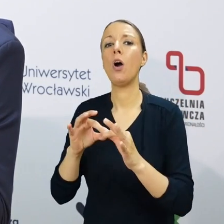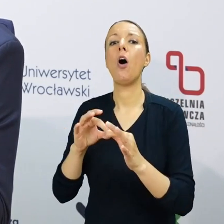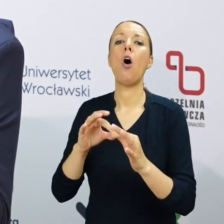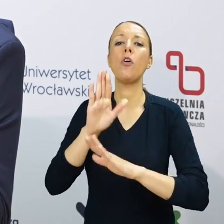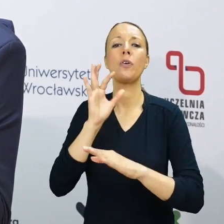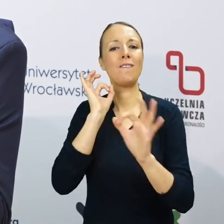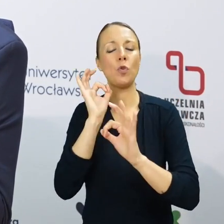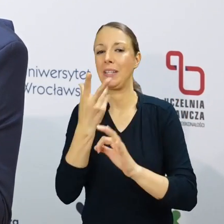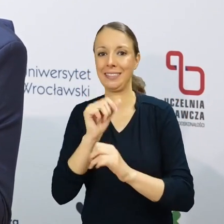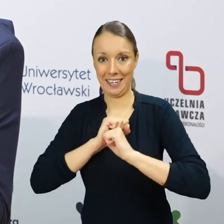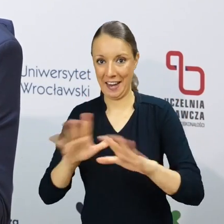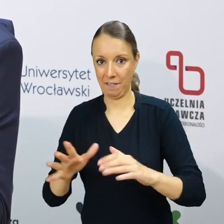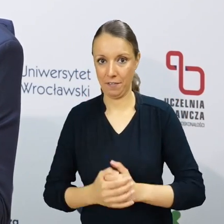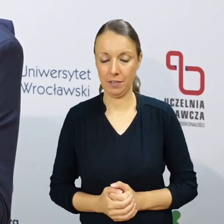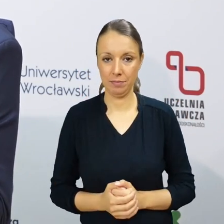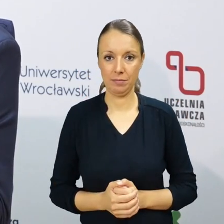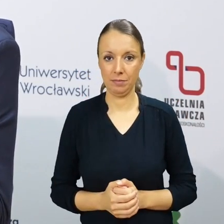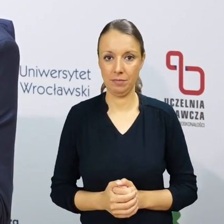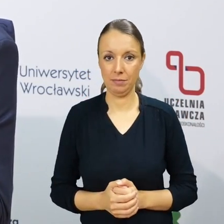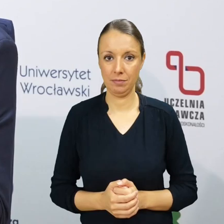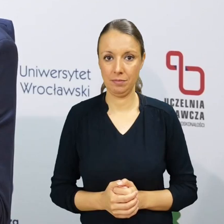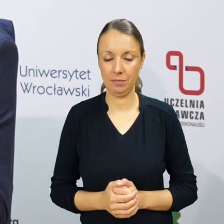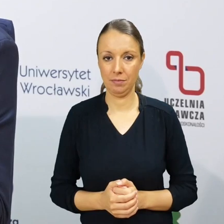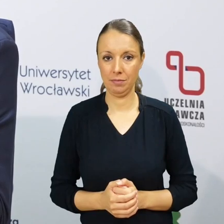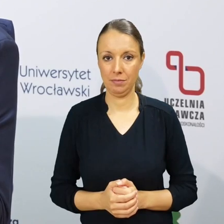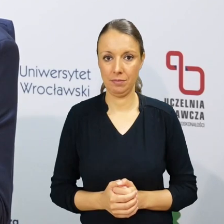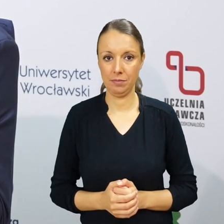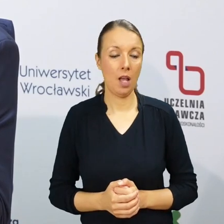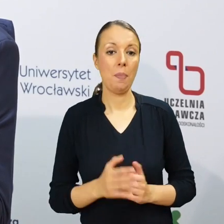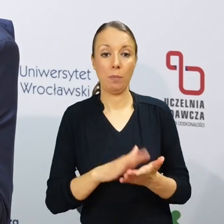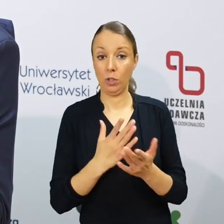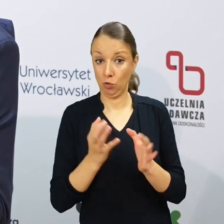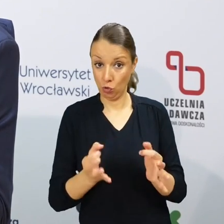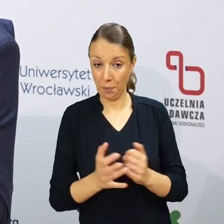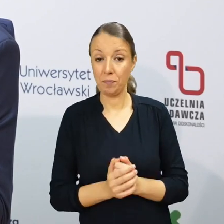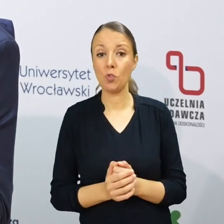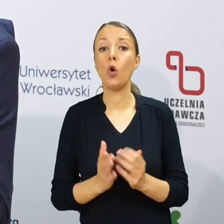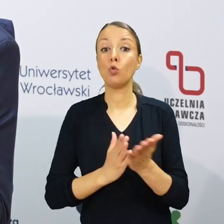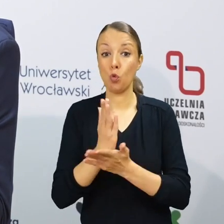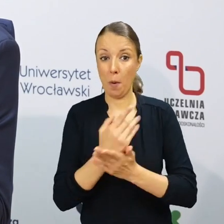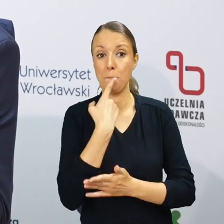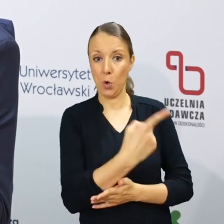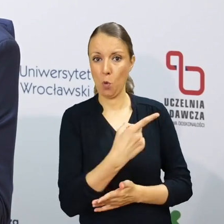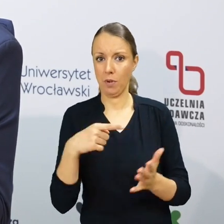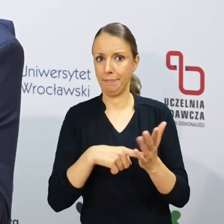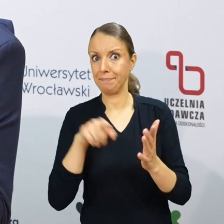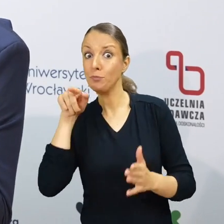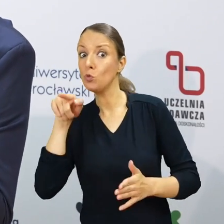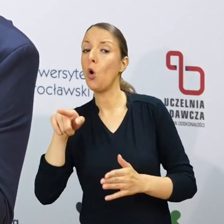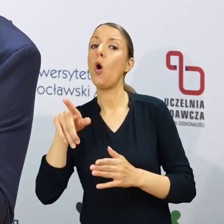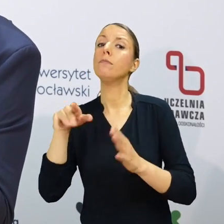że jeśli służba powoła się na ochronę informacji niejawnych, to